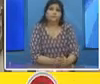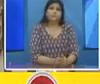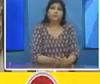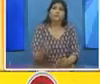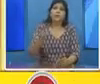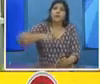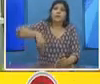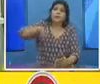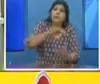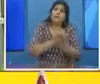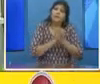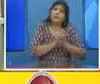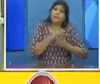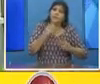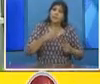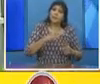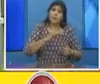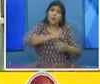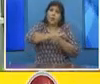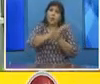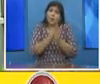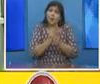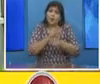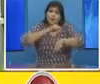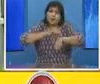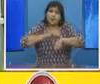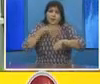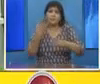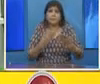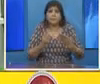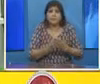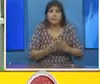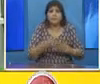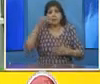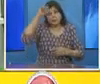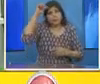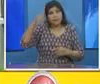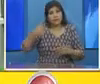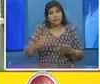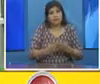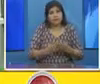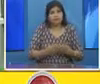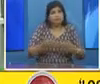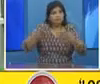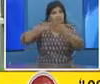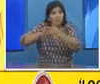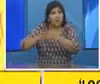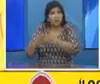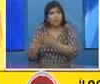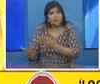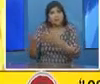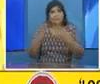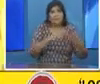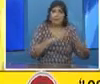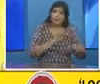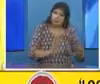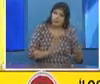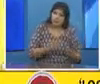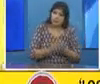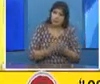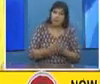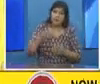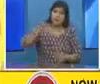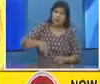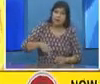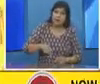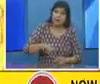प्यारे देशवासियों, कोरोना के संकट काल में देश लॉकडाउन से बाहर निकल आया है।